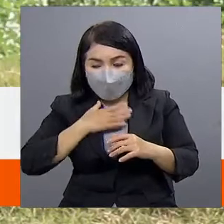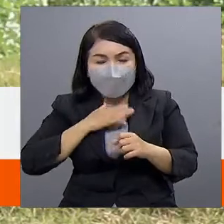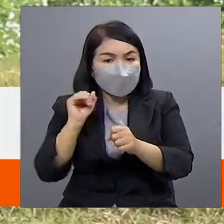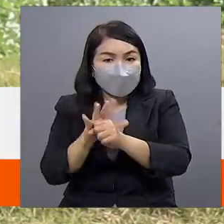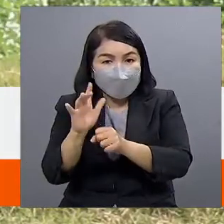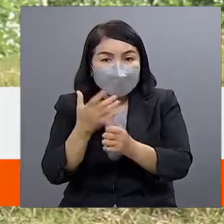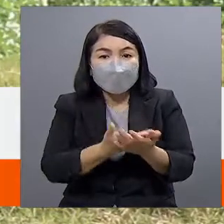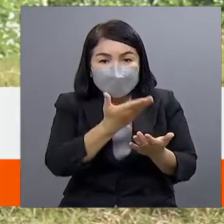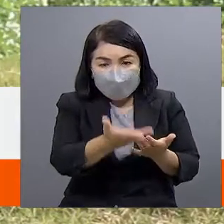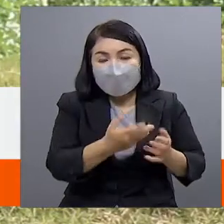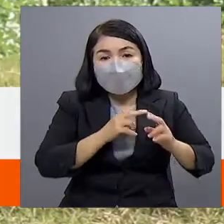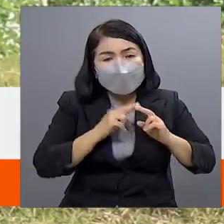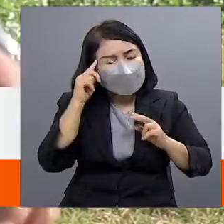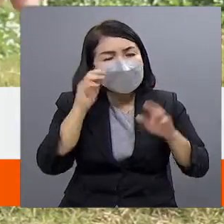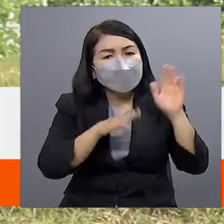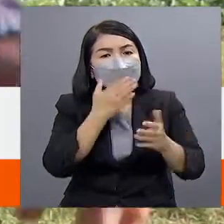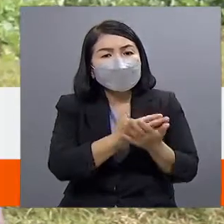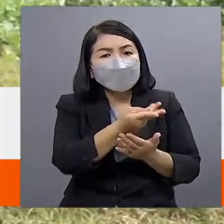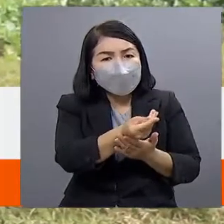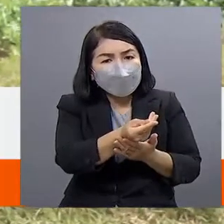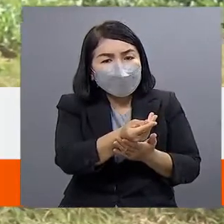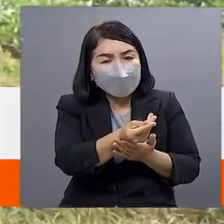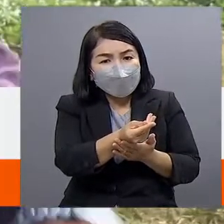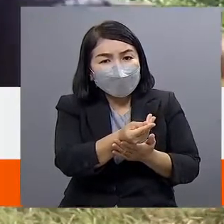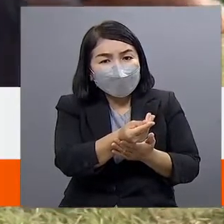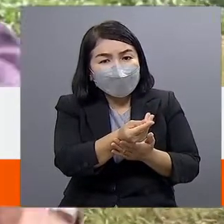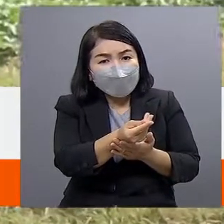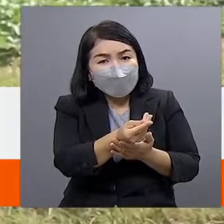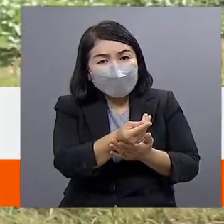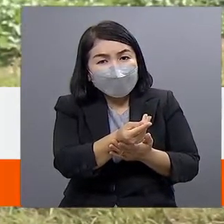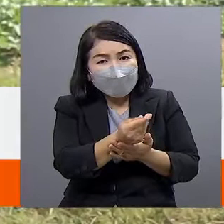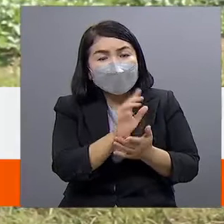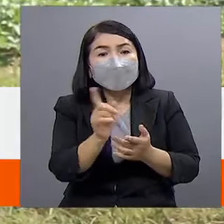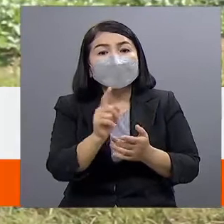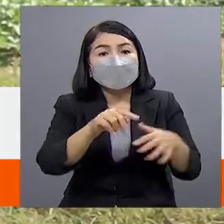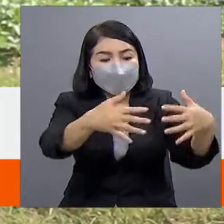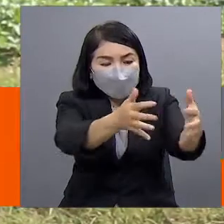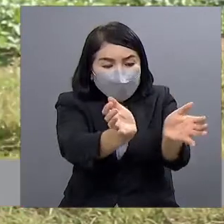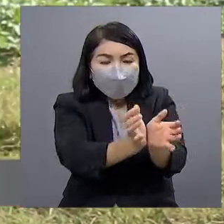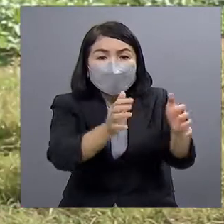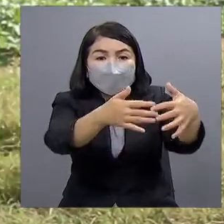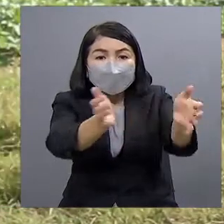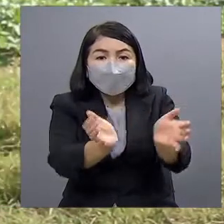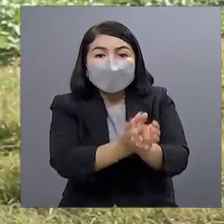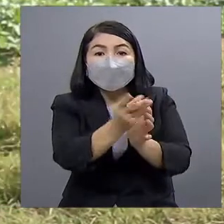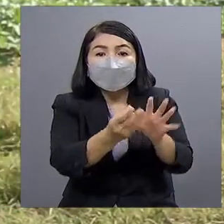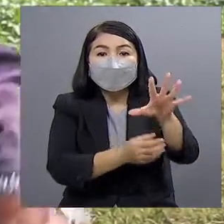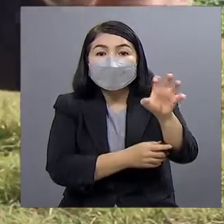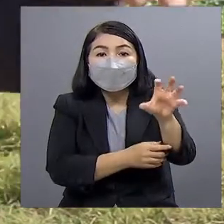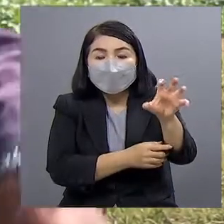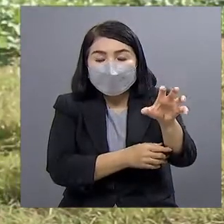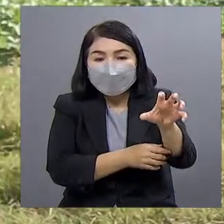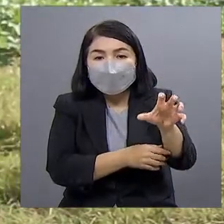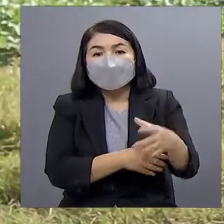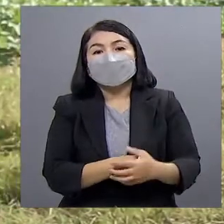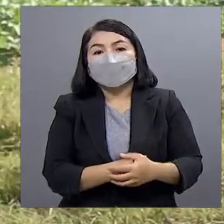เขาคิดยังไง ก็มันเป็นห่วงมั้งเขาขายเป็นห่วงเงี้ยห่วงละ500 ห่วง500 แต่พย